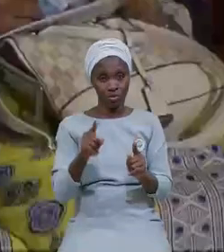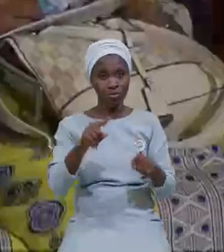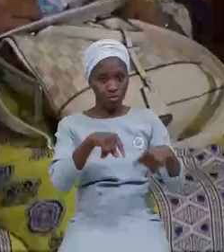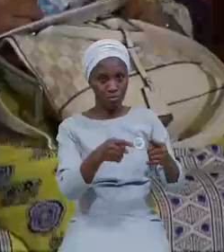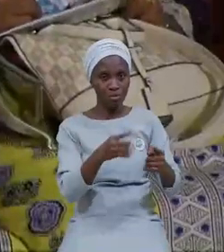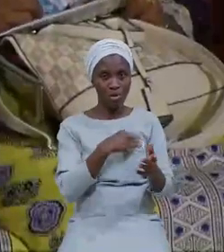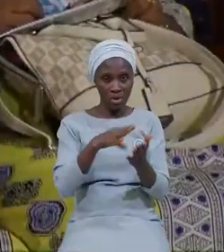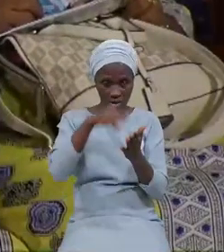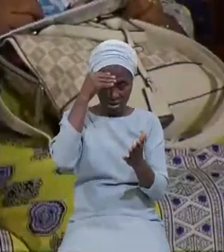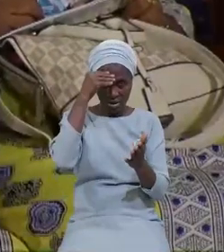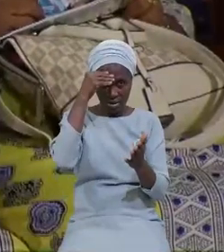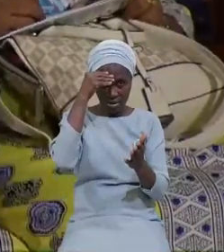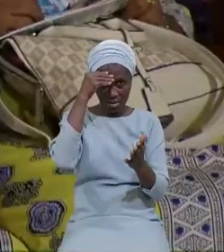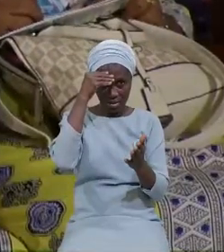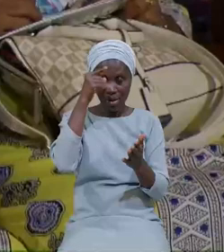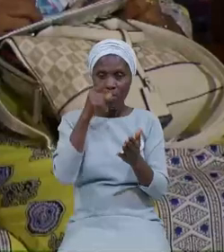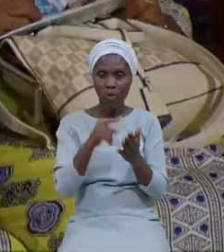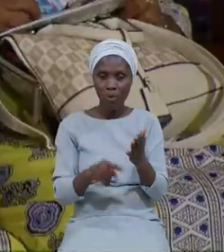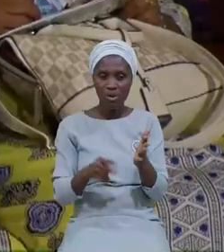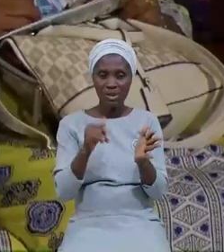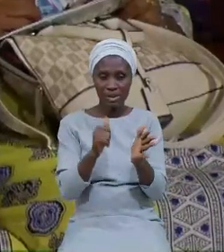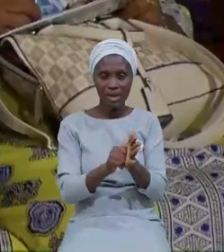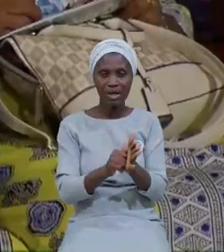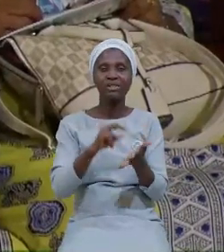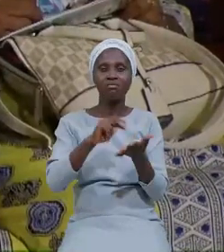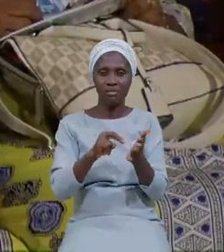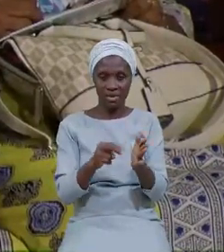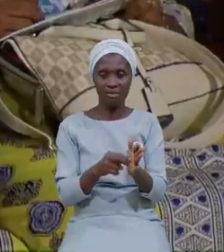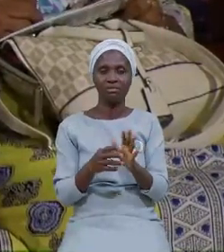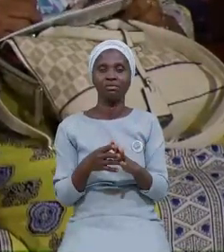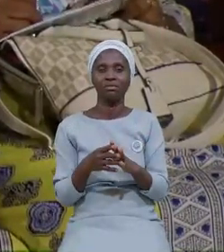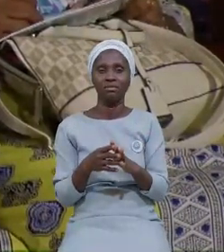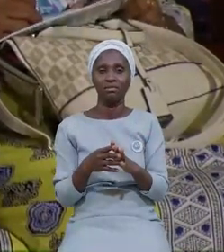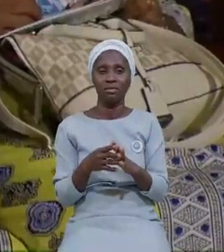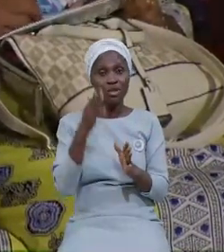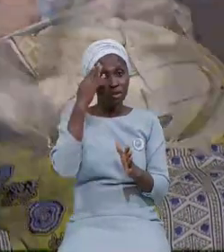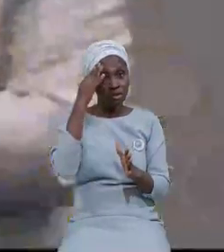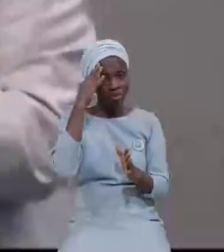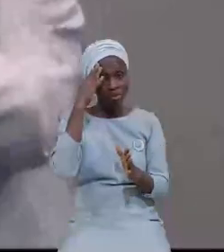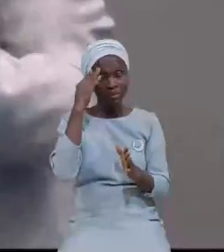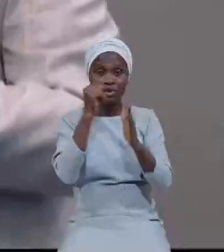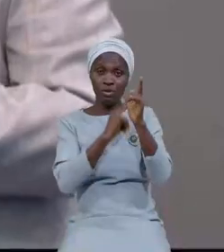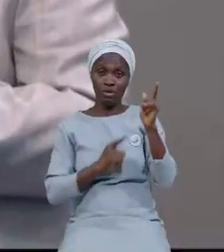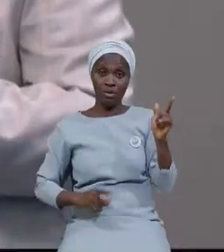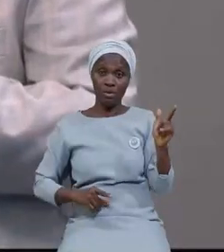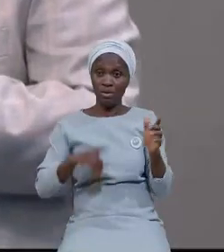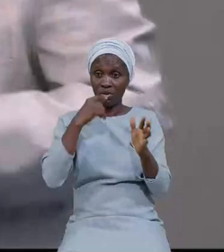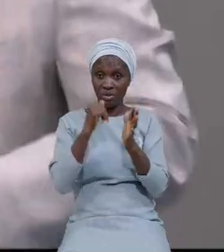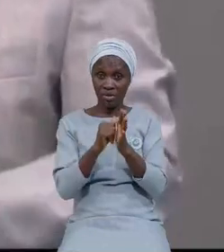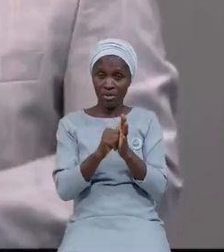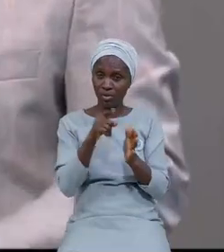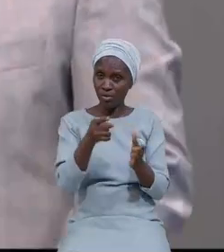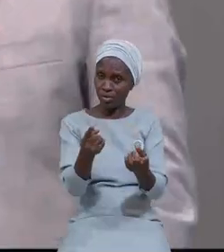13 Matthieu 913 allez et apprenez ce que signifie a dit